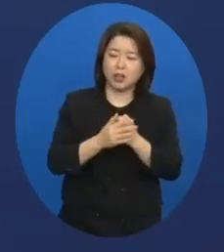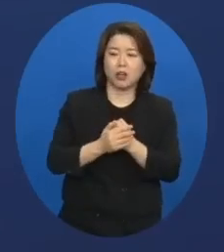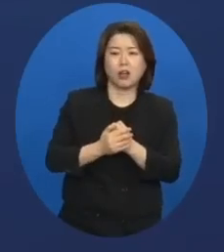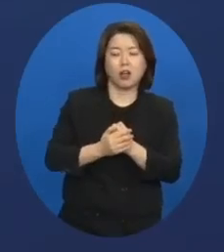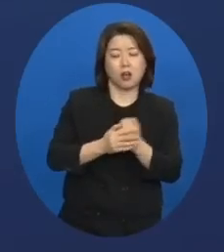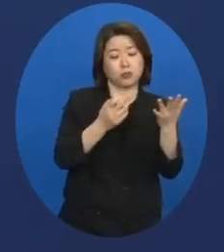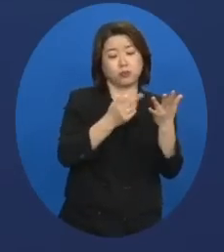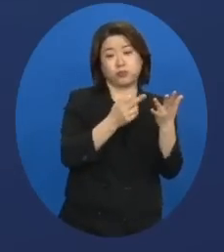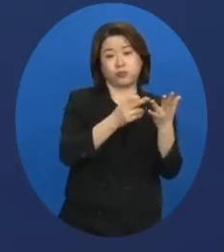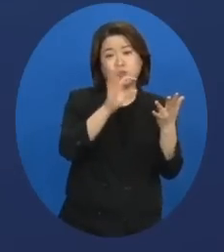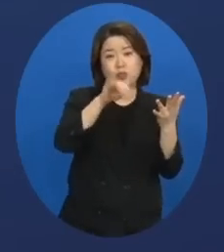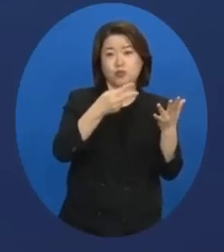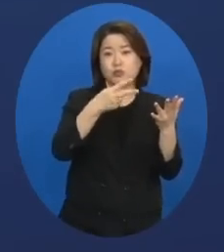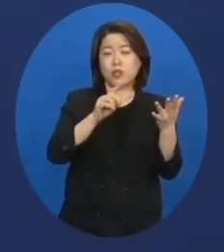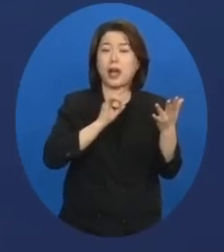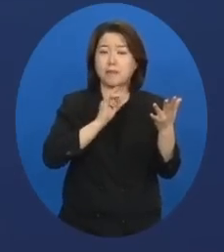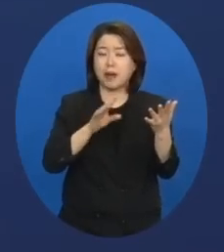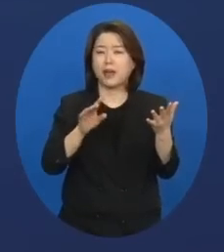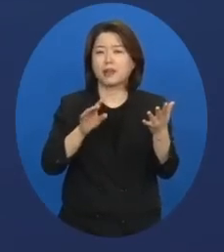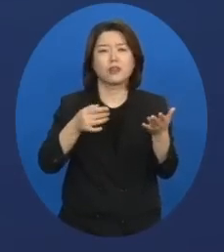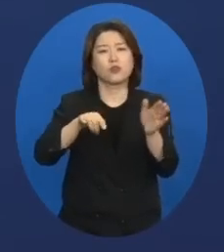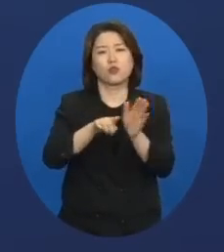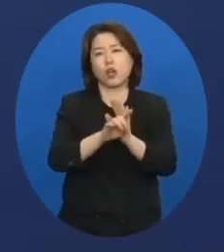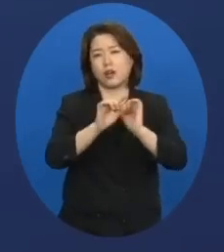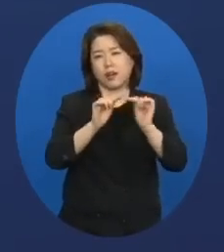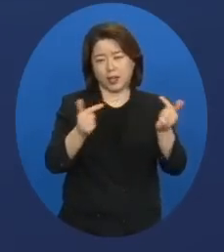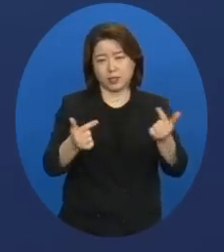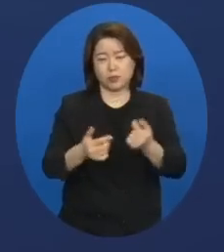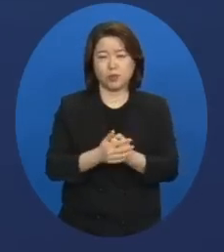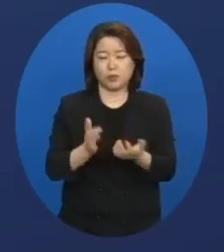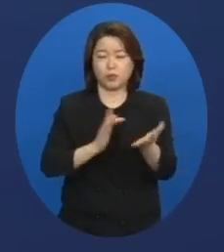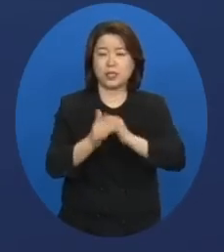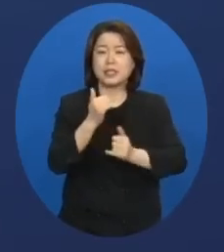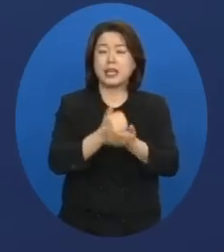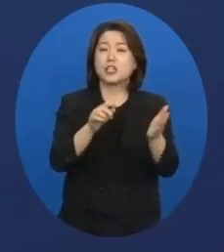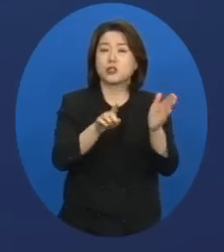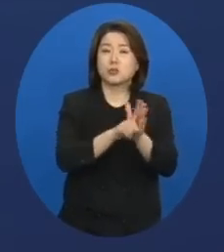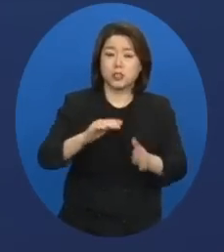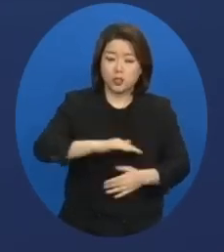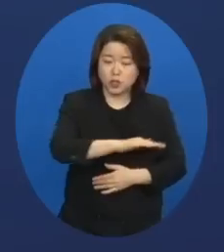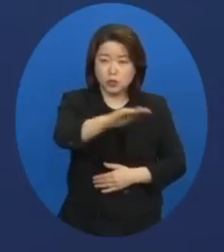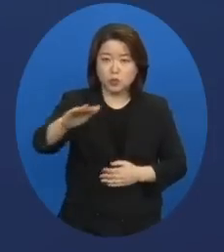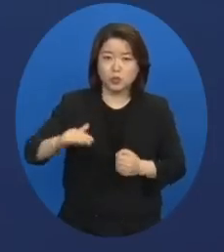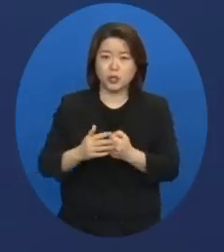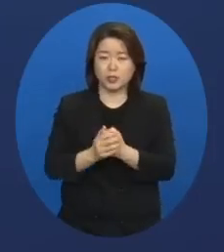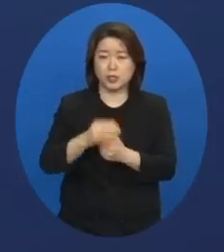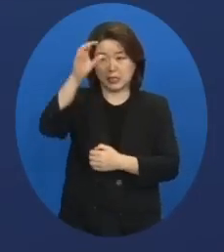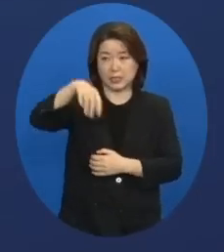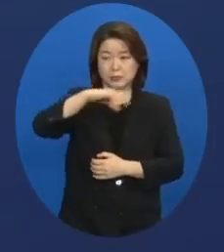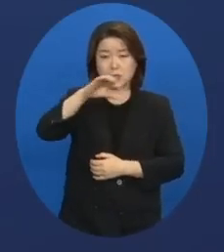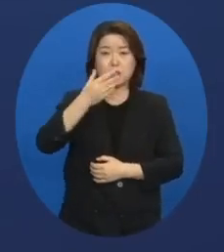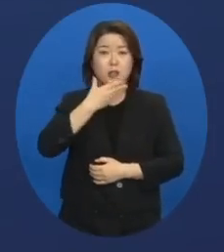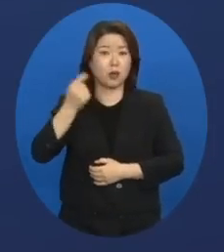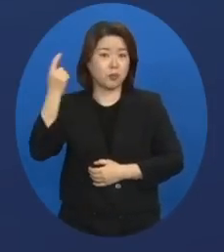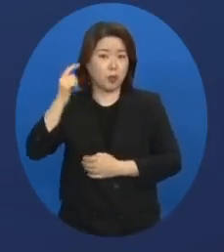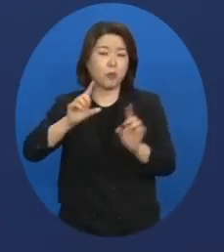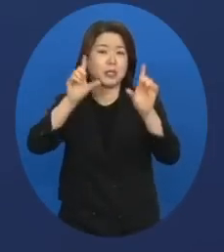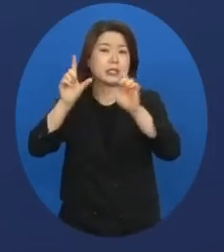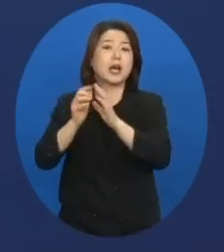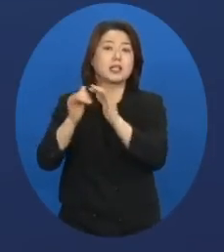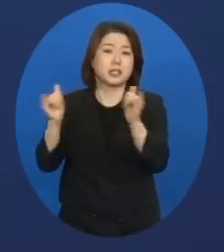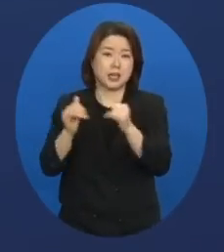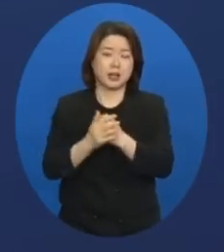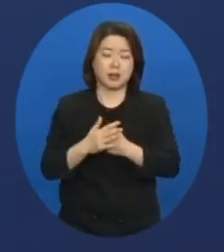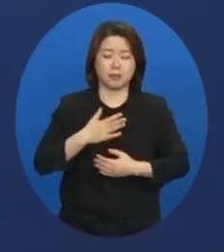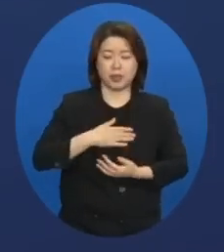아닙니다. 예수를 믿는 우리는 나는 죽고 예수로 사는 십자가의 복음으로 사는 사람입니다.